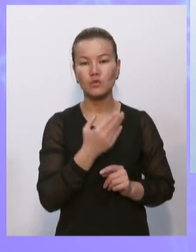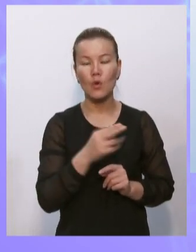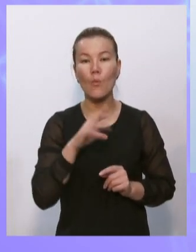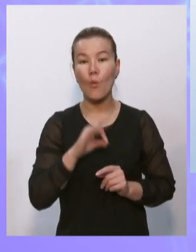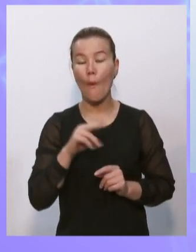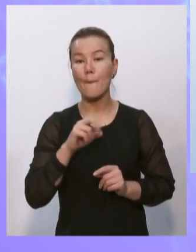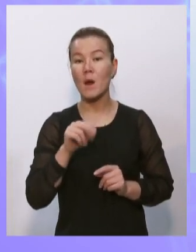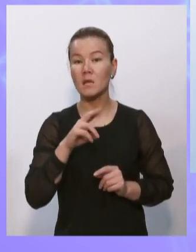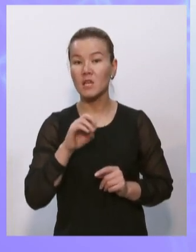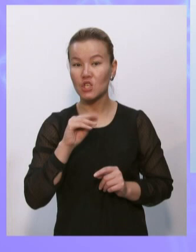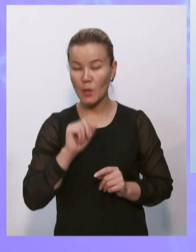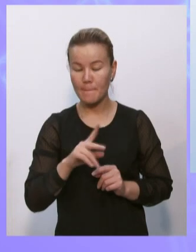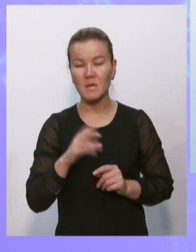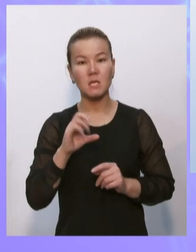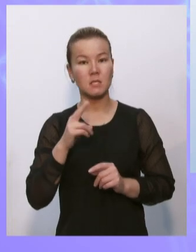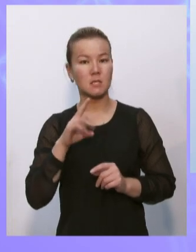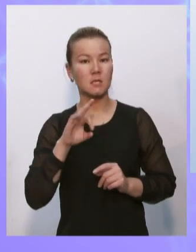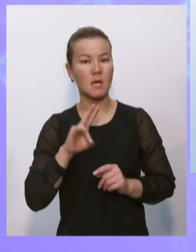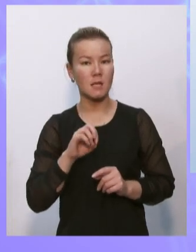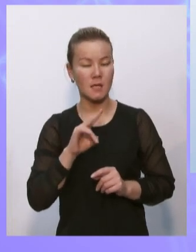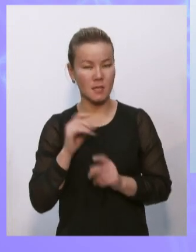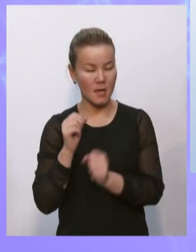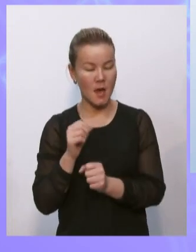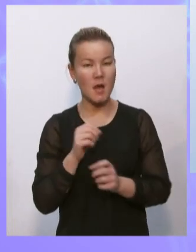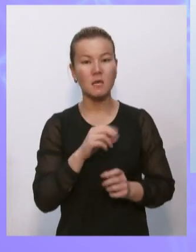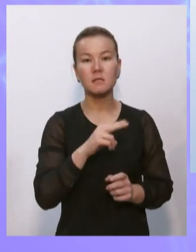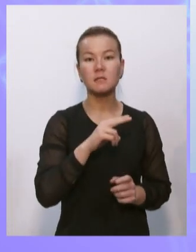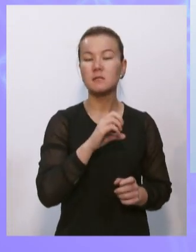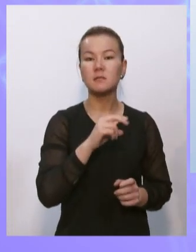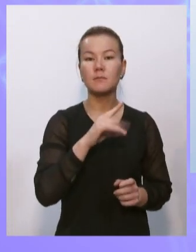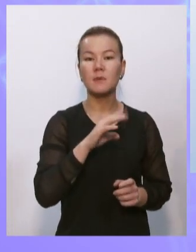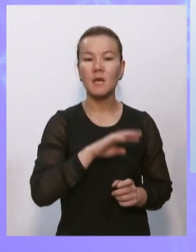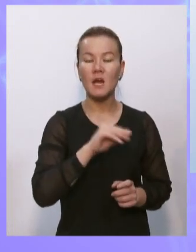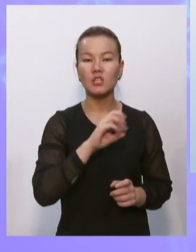А. Склонение. Б. Спряжение. В. Сложение.